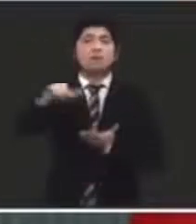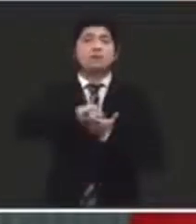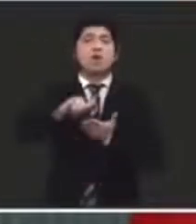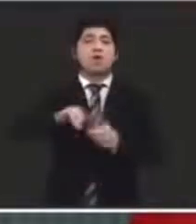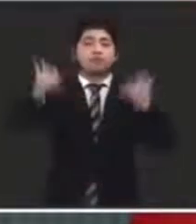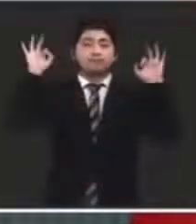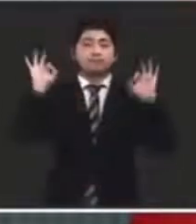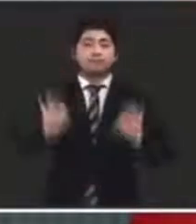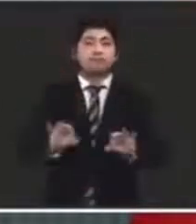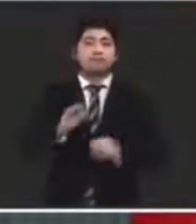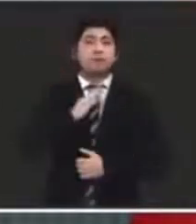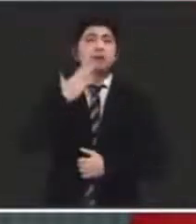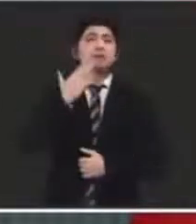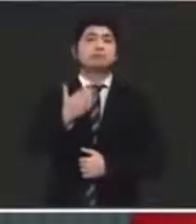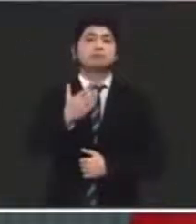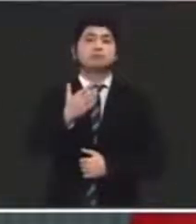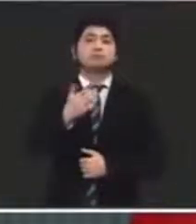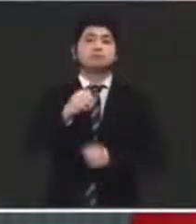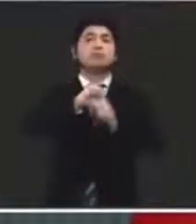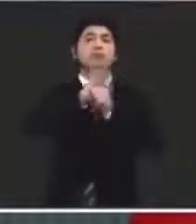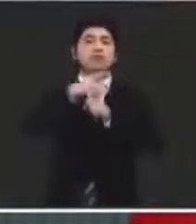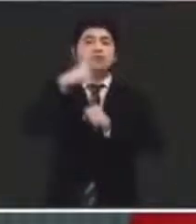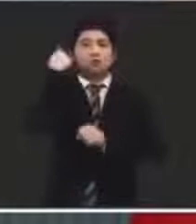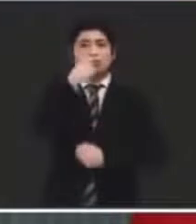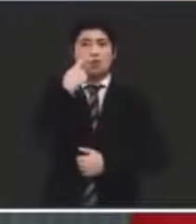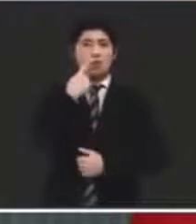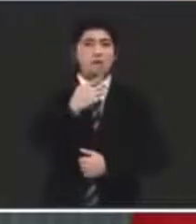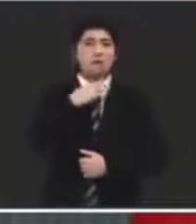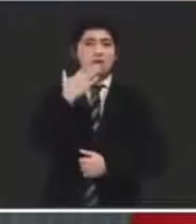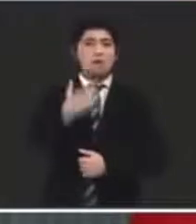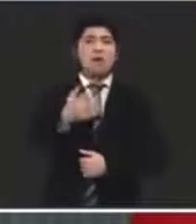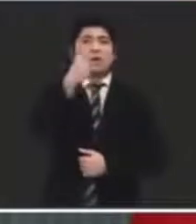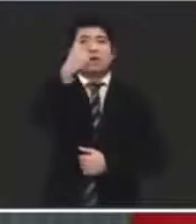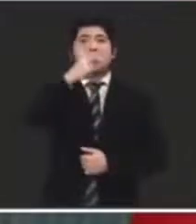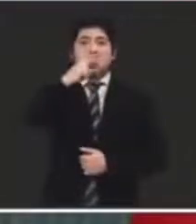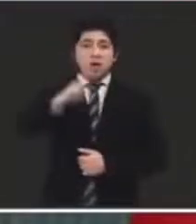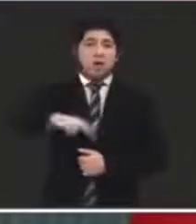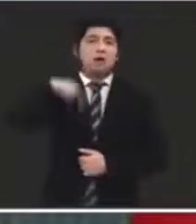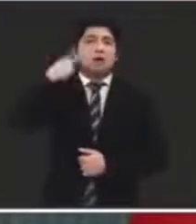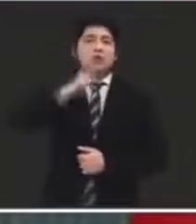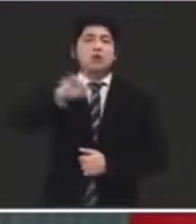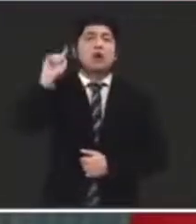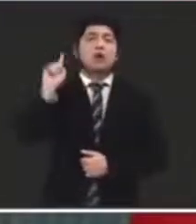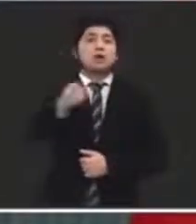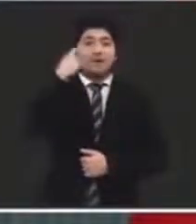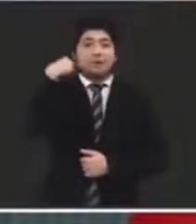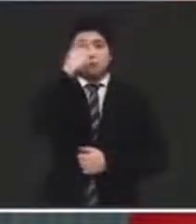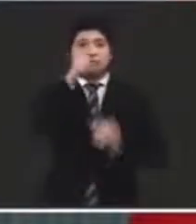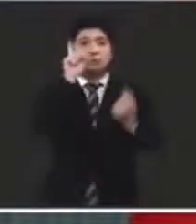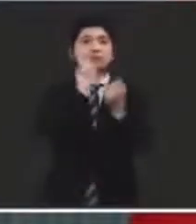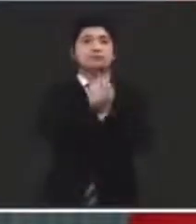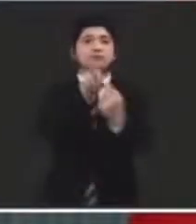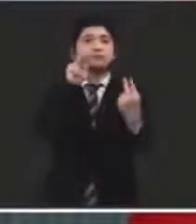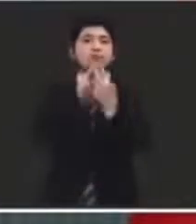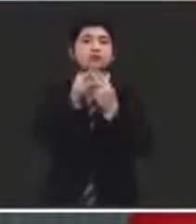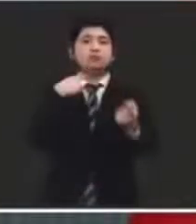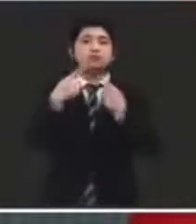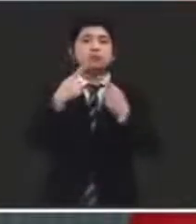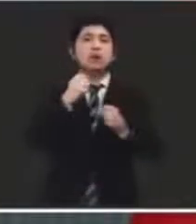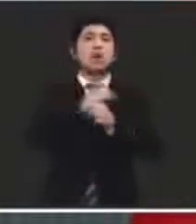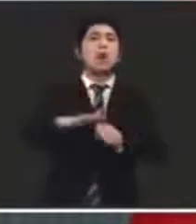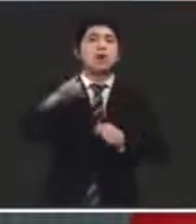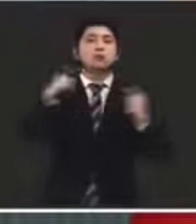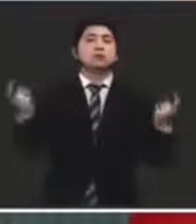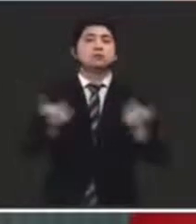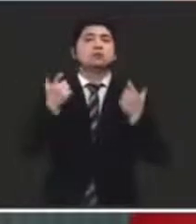York'a ulaştık kovid salgını sebebiyle 2 yıl sonra ilk kez yüz yüze yapılan genel kurul